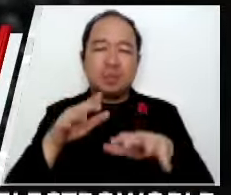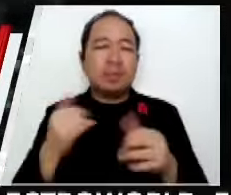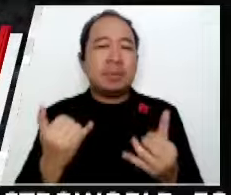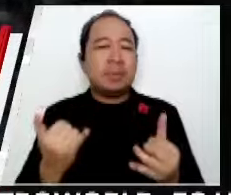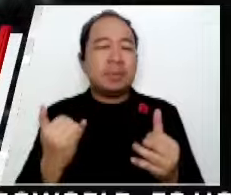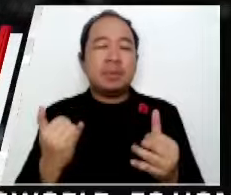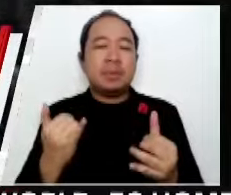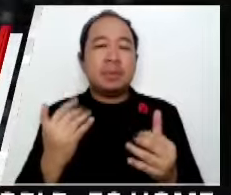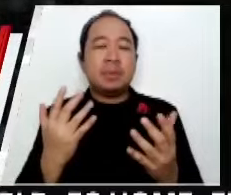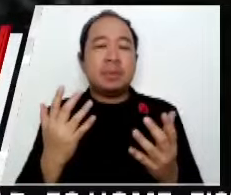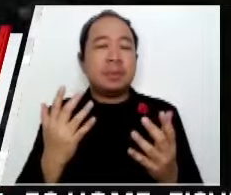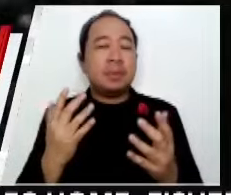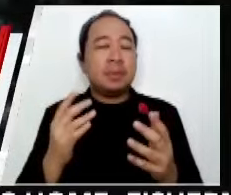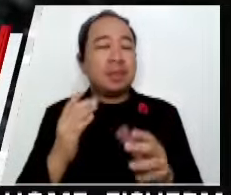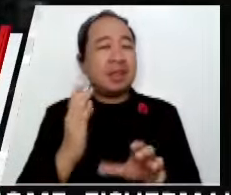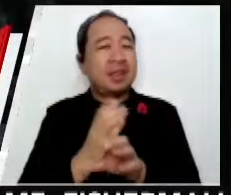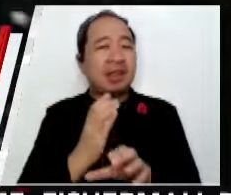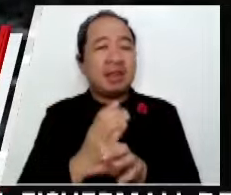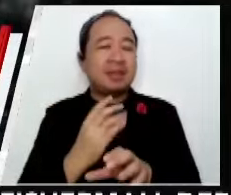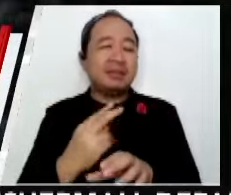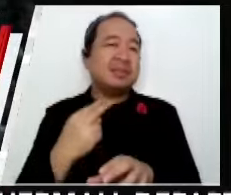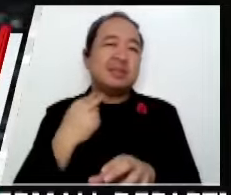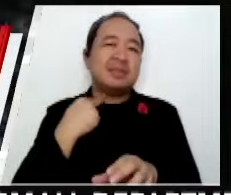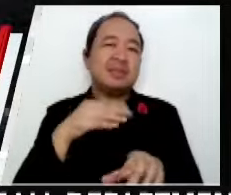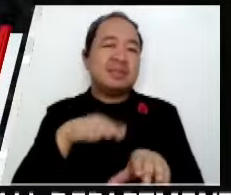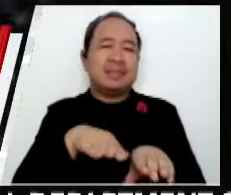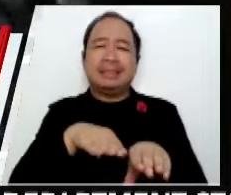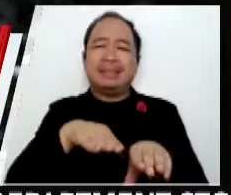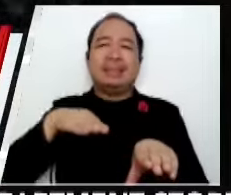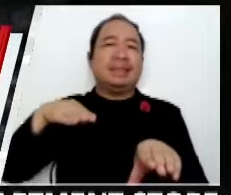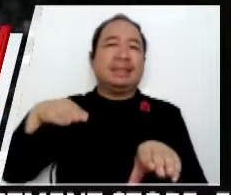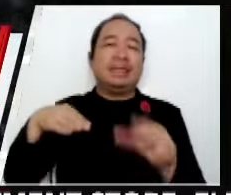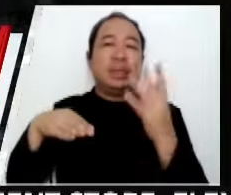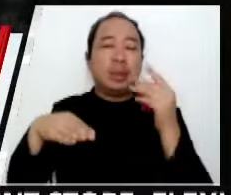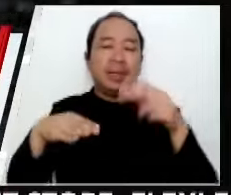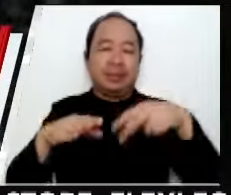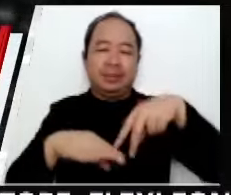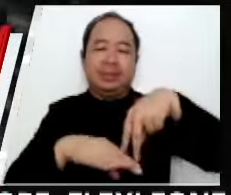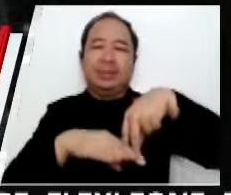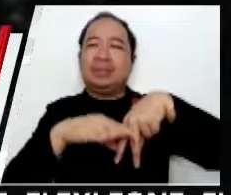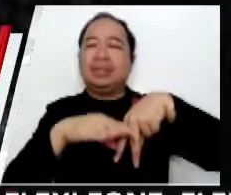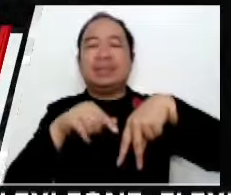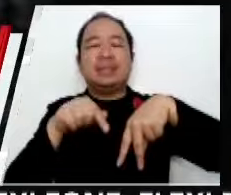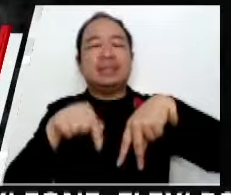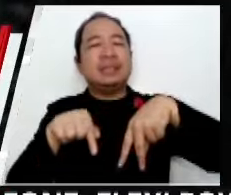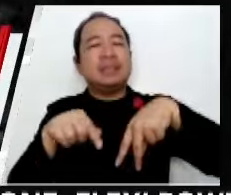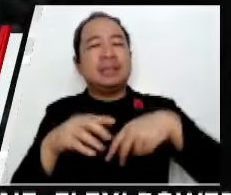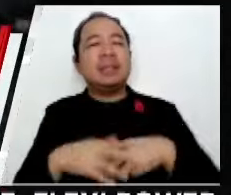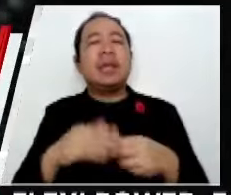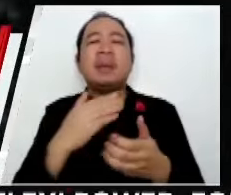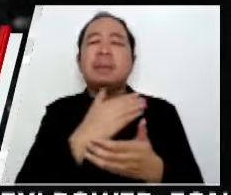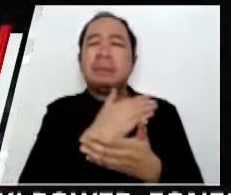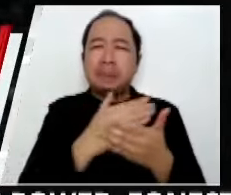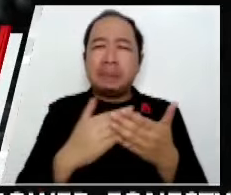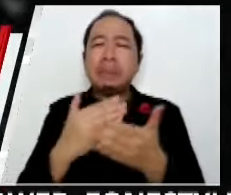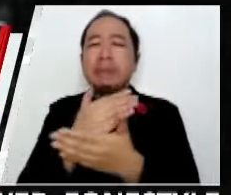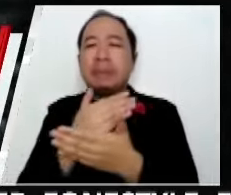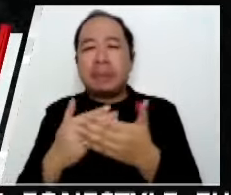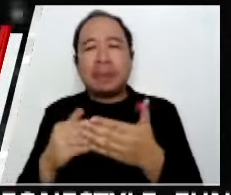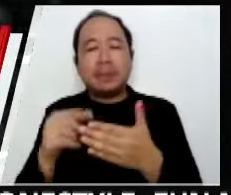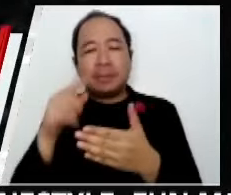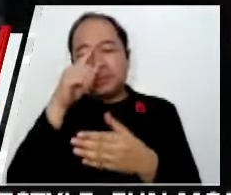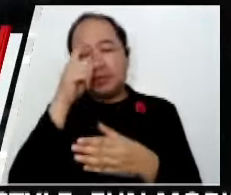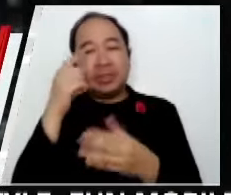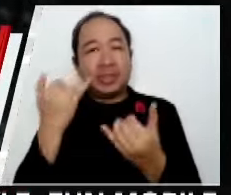mga sasakyan at napapaatras sila dahil nga hanggang hita pa doon sa bandang yon. May mga portion din naman dito dahil nga hindi na umuulan